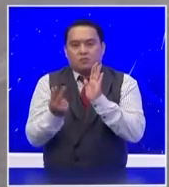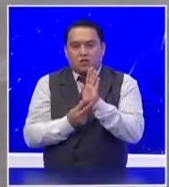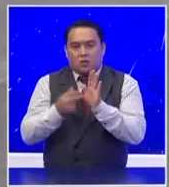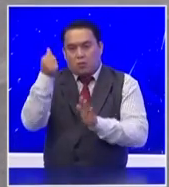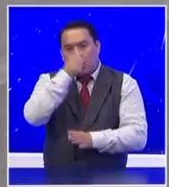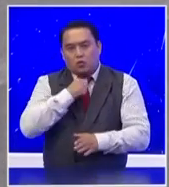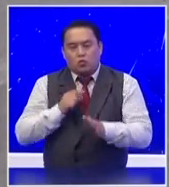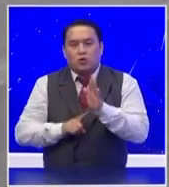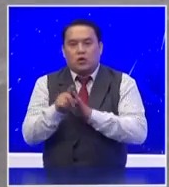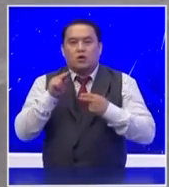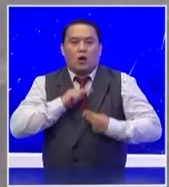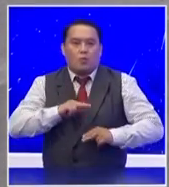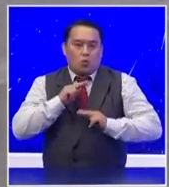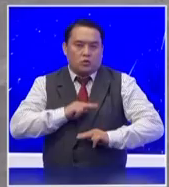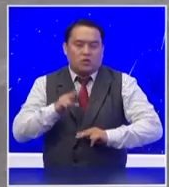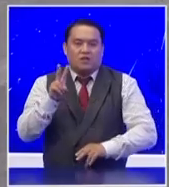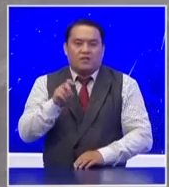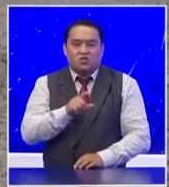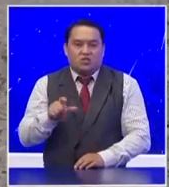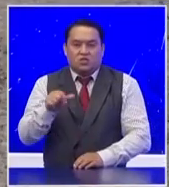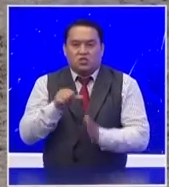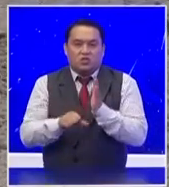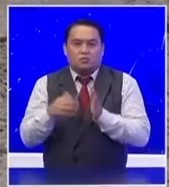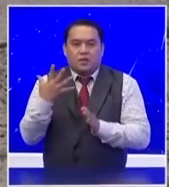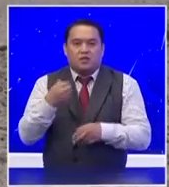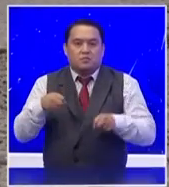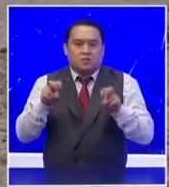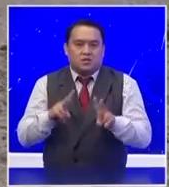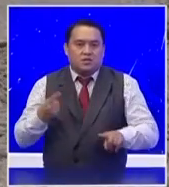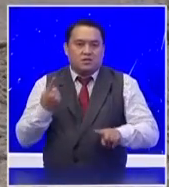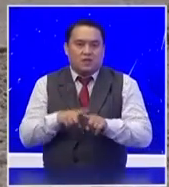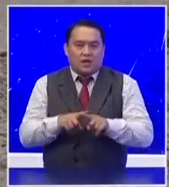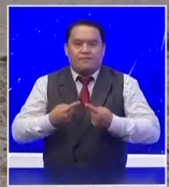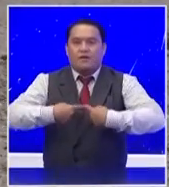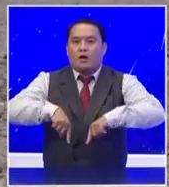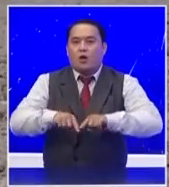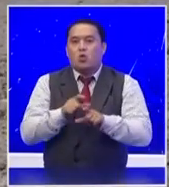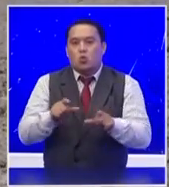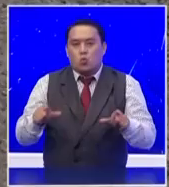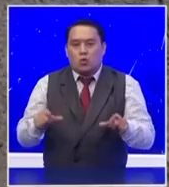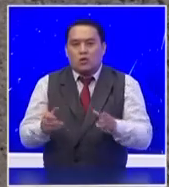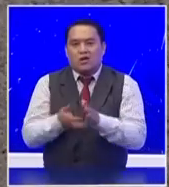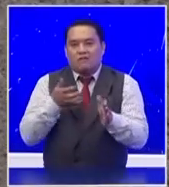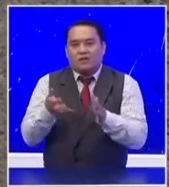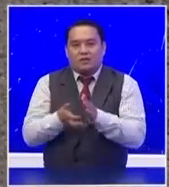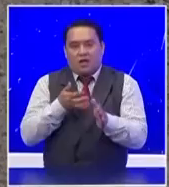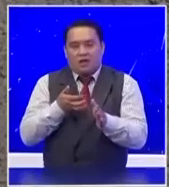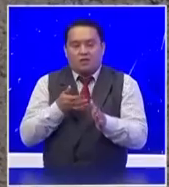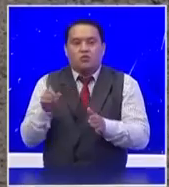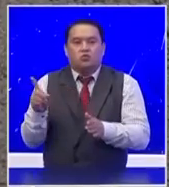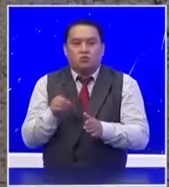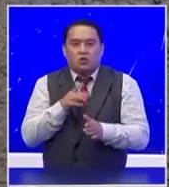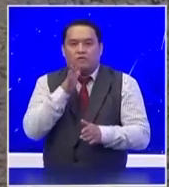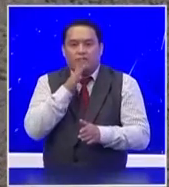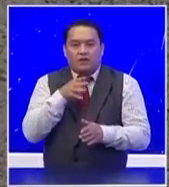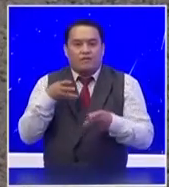году. На объекте трудятся 200 человек и 65 единиц техники. По словам подрядчика, людей на объекте не хватает. Однако на сроках